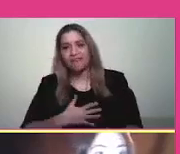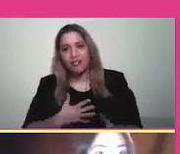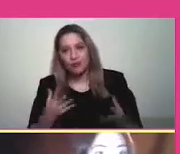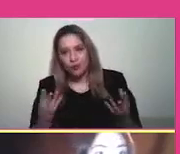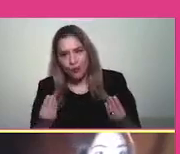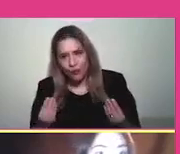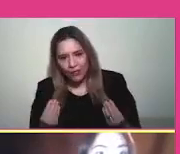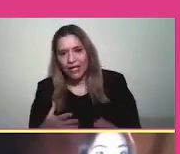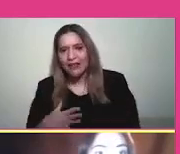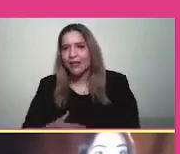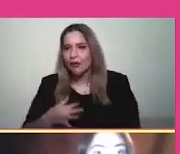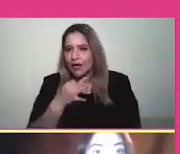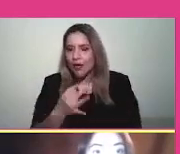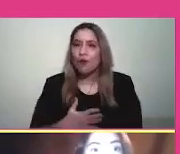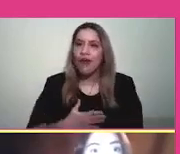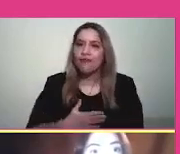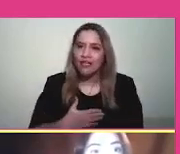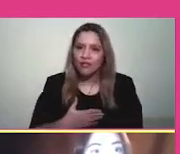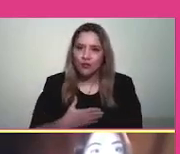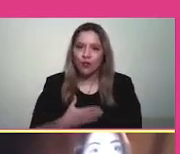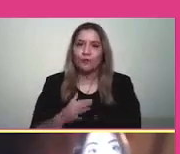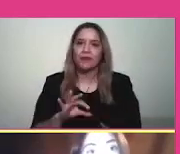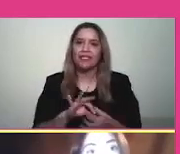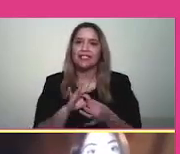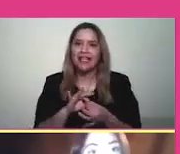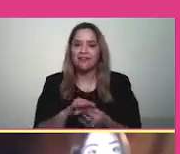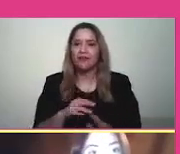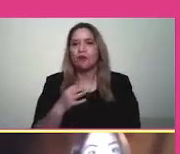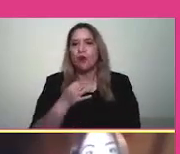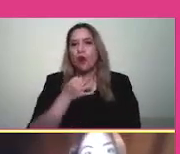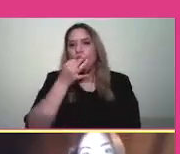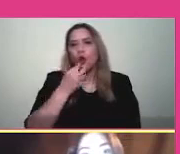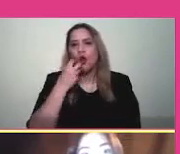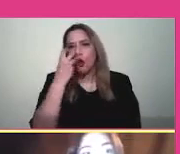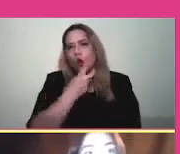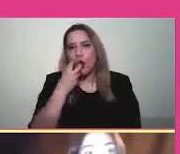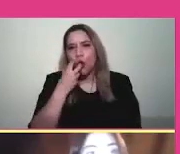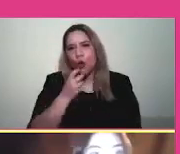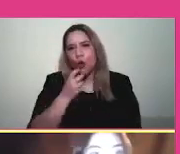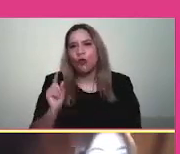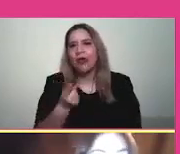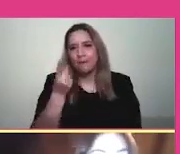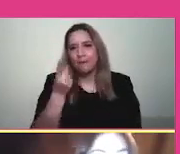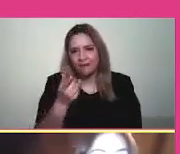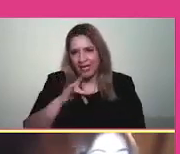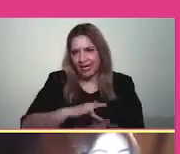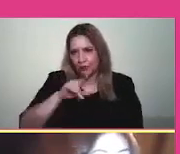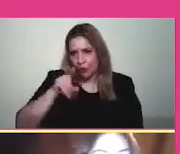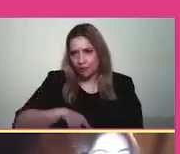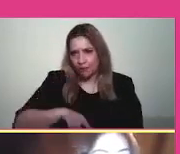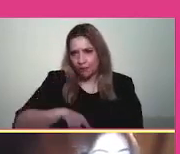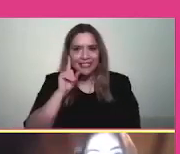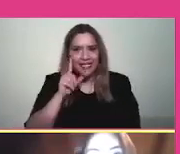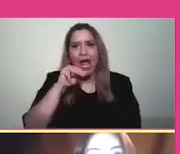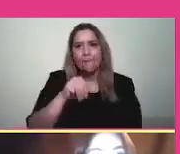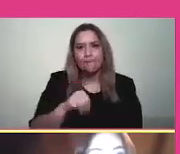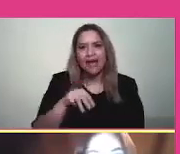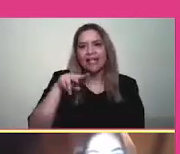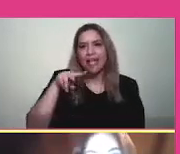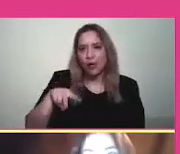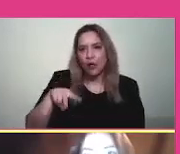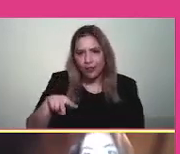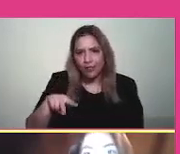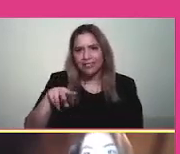ήθελα να ευχαριστήσω και τη συνάδελφο, τη λογοθεραπεύτριά μου στο κέντρο ημέρας, την κυρία Μαρία Λουίζα